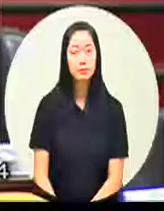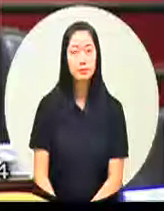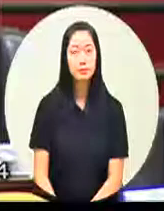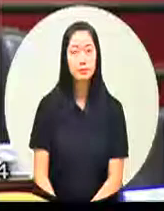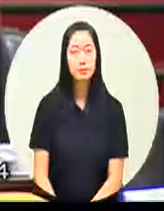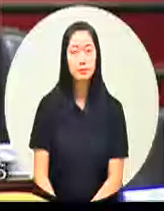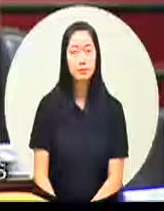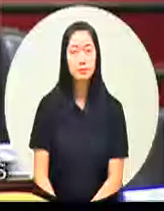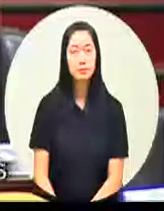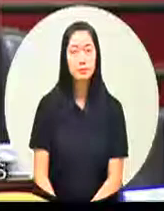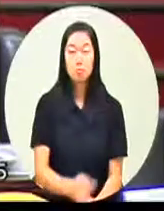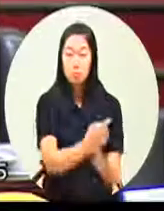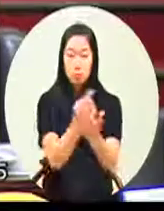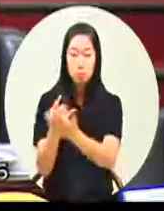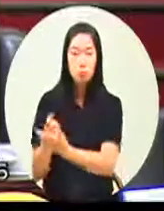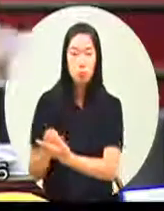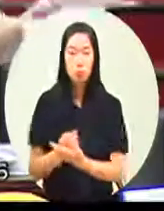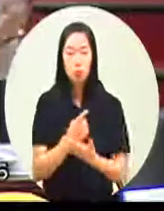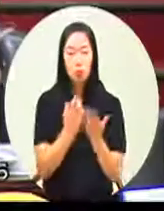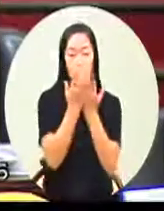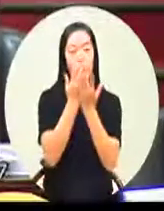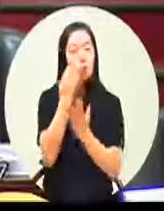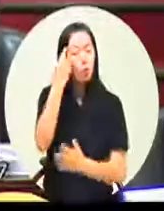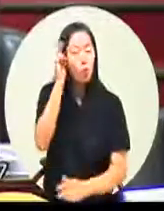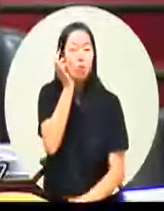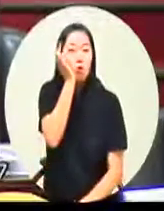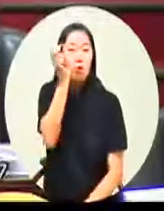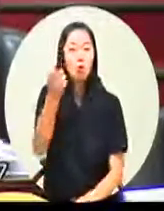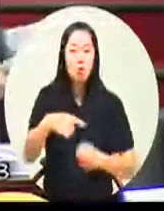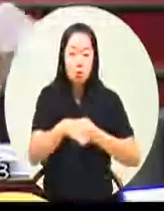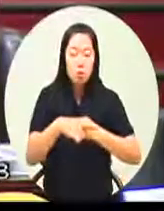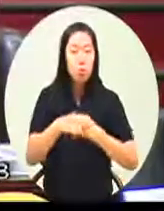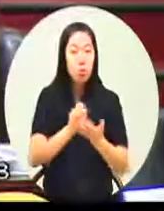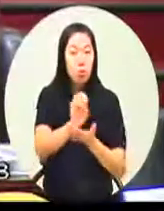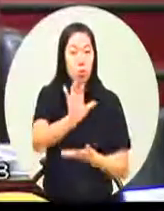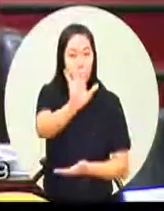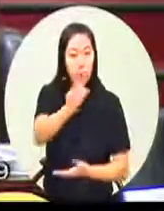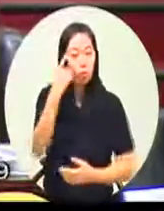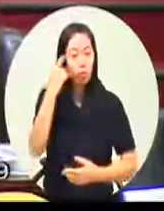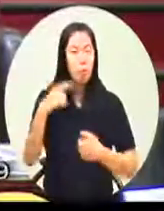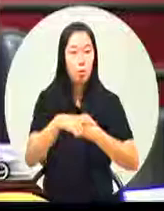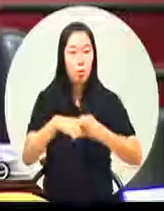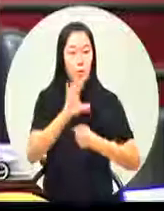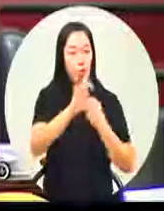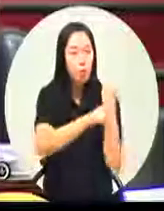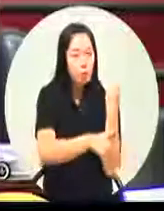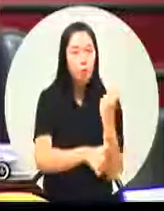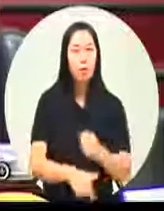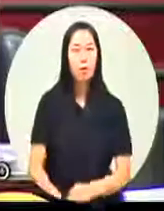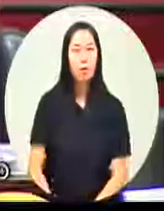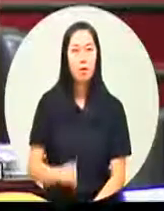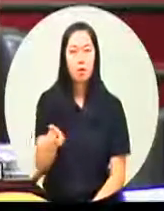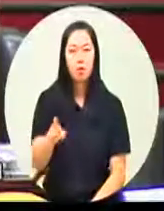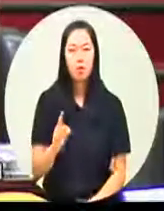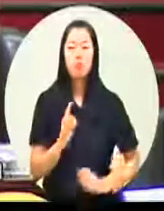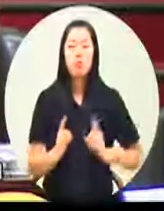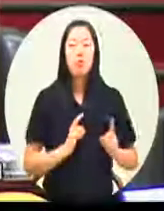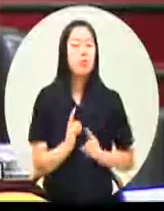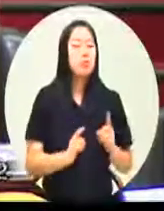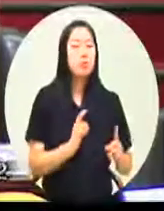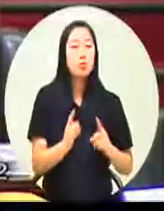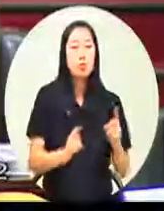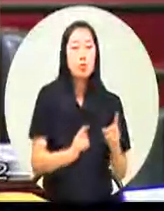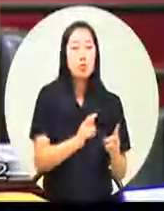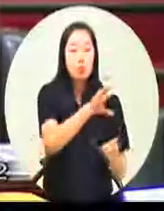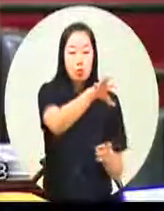有大家都念过硕士以上，有做过研究报告研究方法，这个怎么会是一个随机抽样呢？这样的报